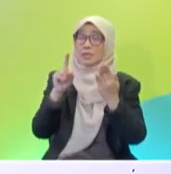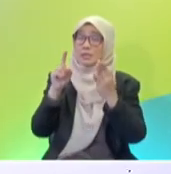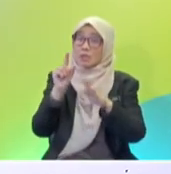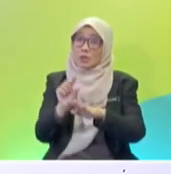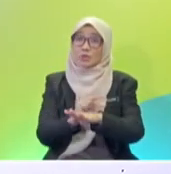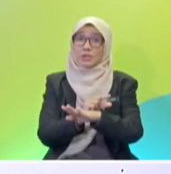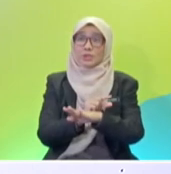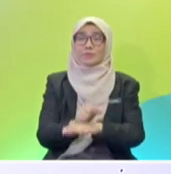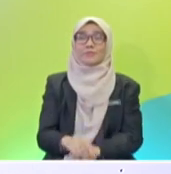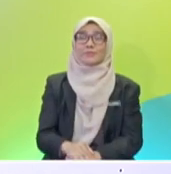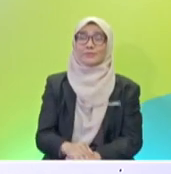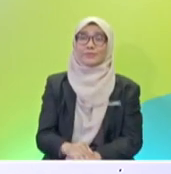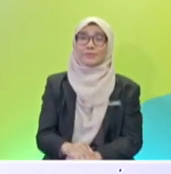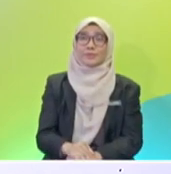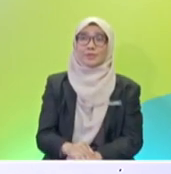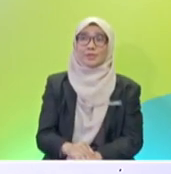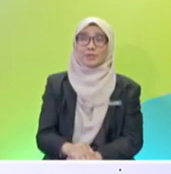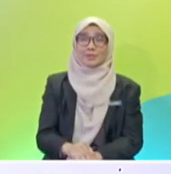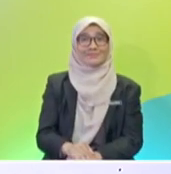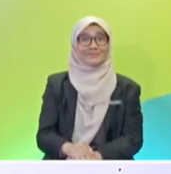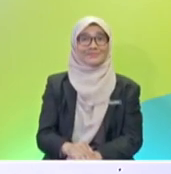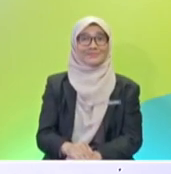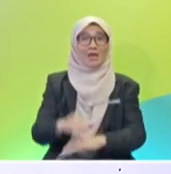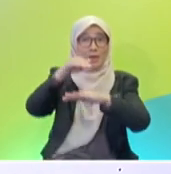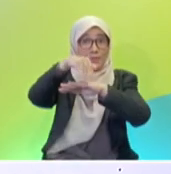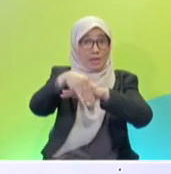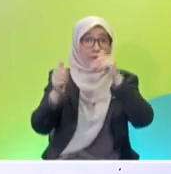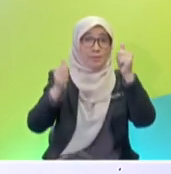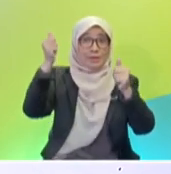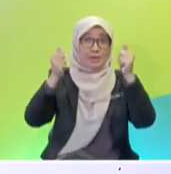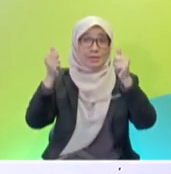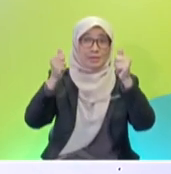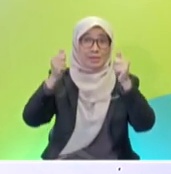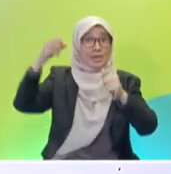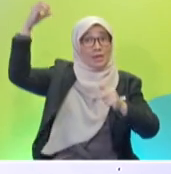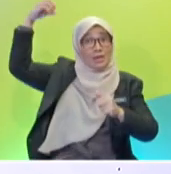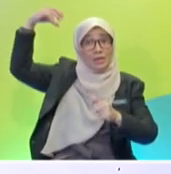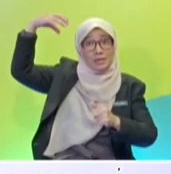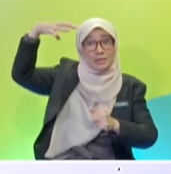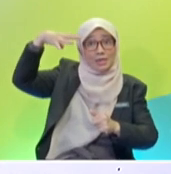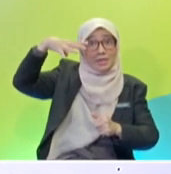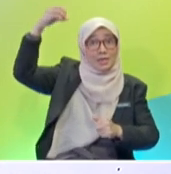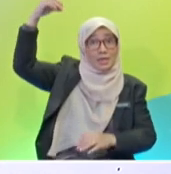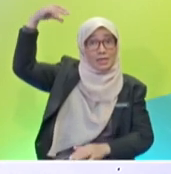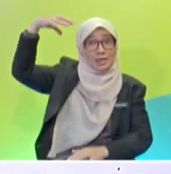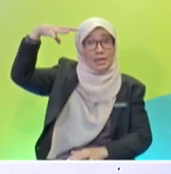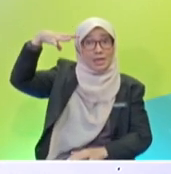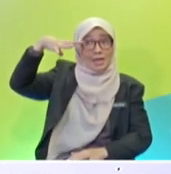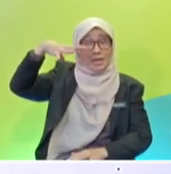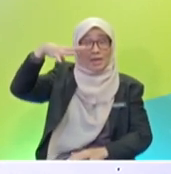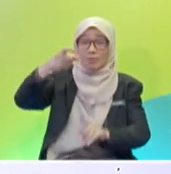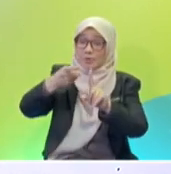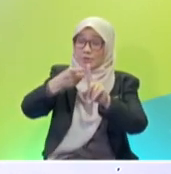malam, cikgu, adakah itu cahaya dari kereta lah, cikgu? Ya. Cahaya kereta ya? Cahaya dari